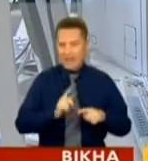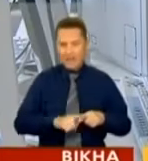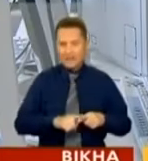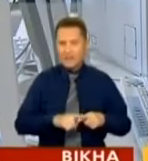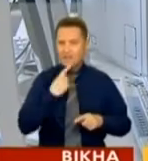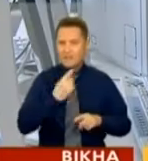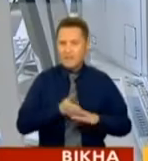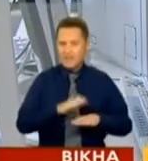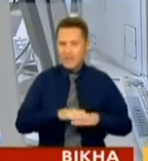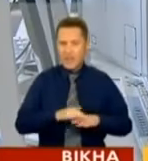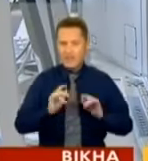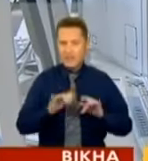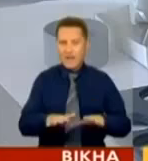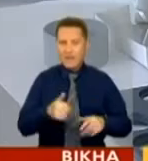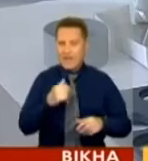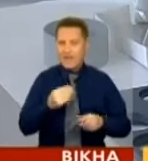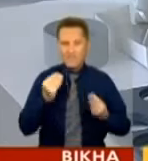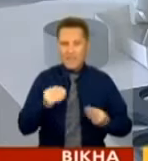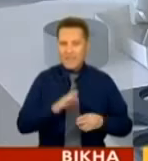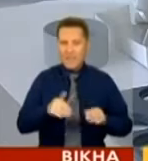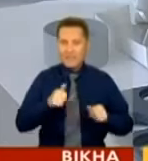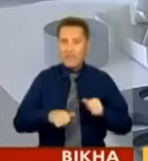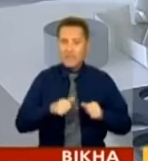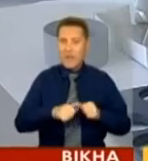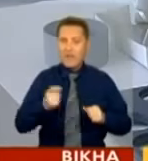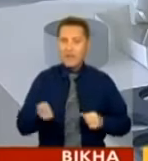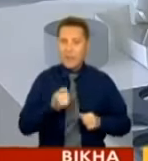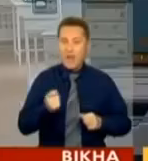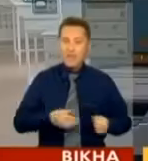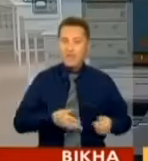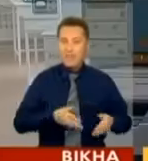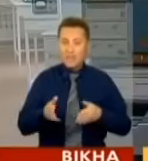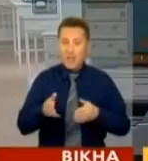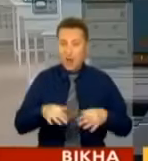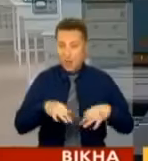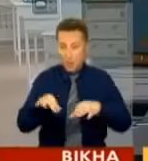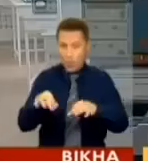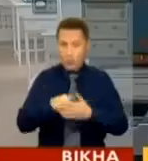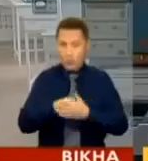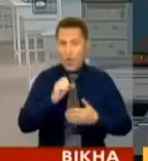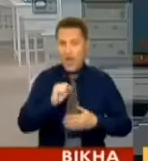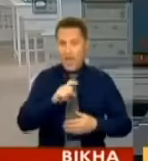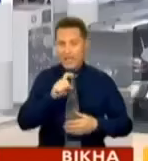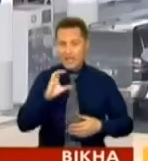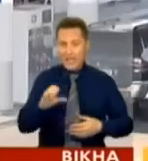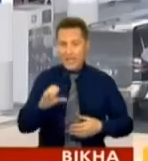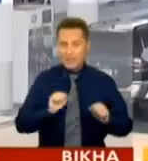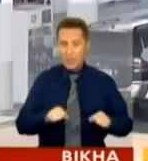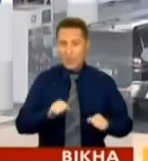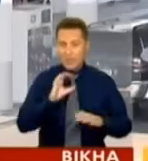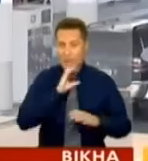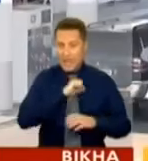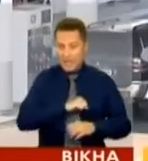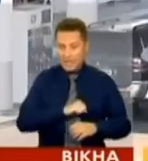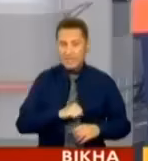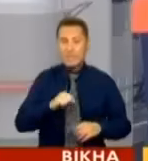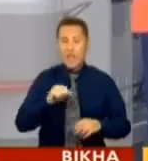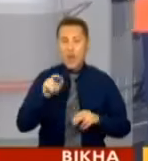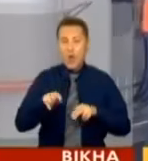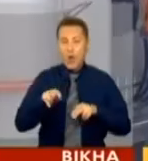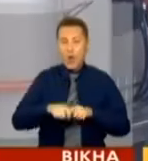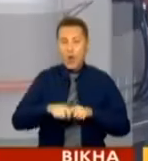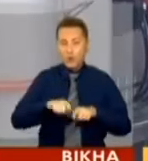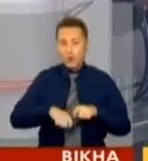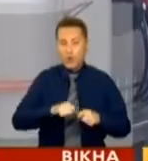експерти. Неякісного палива серед нього мало, а на шляху до АЗС його можуть ще тричі розвести. Контроль слід посилювати на заправках і